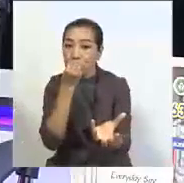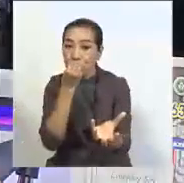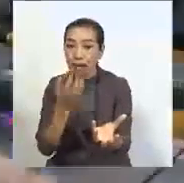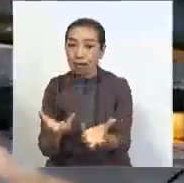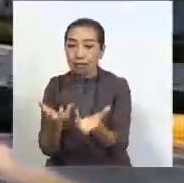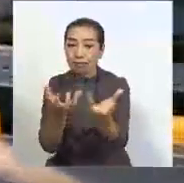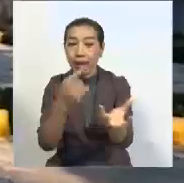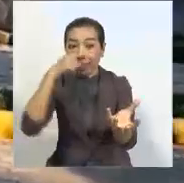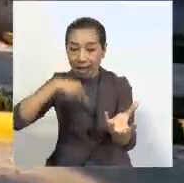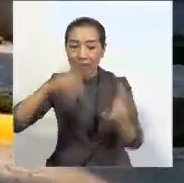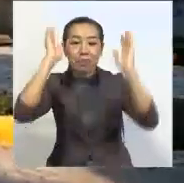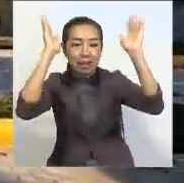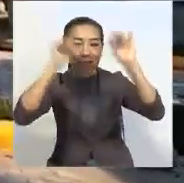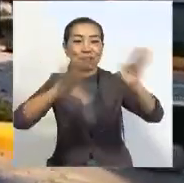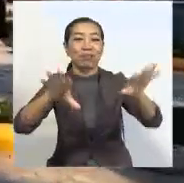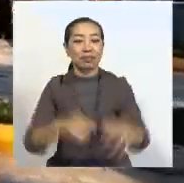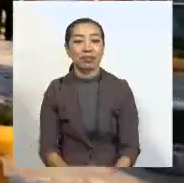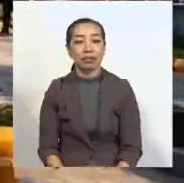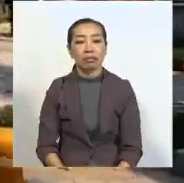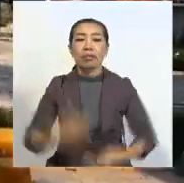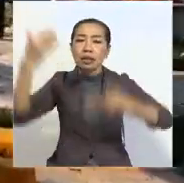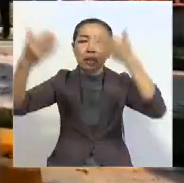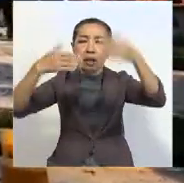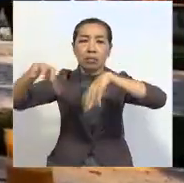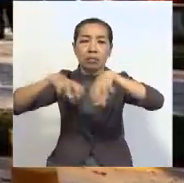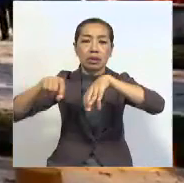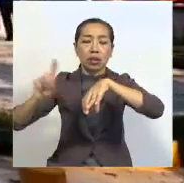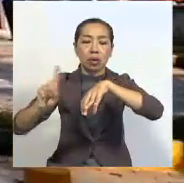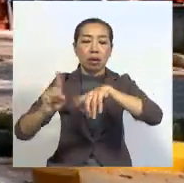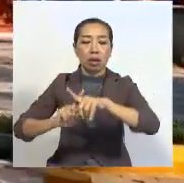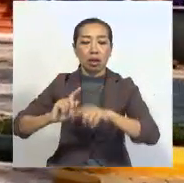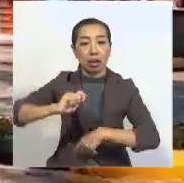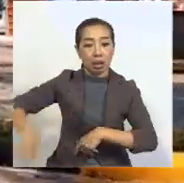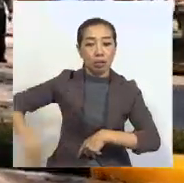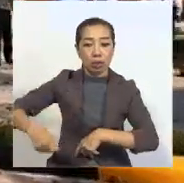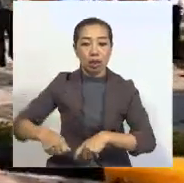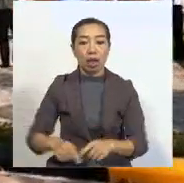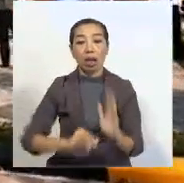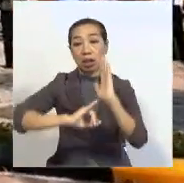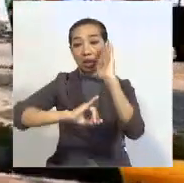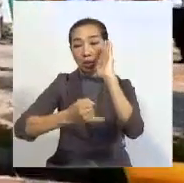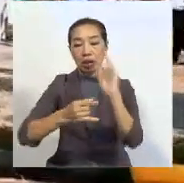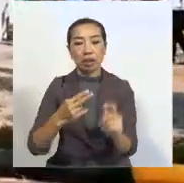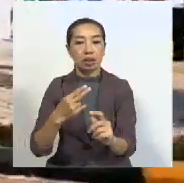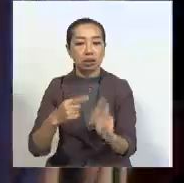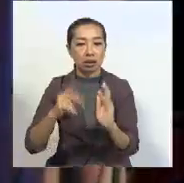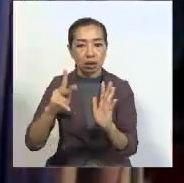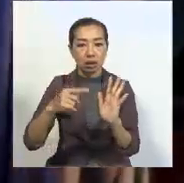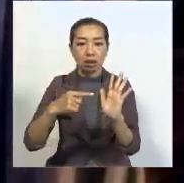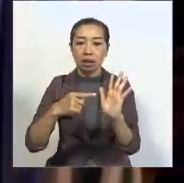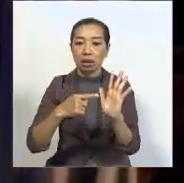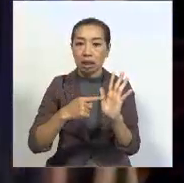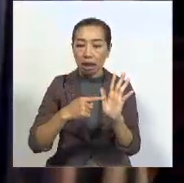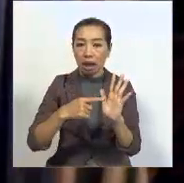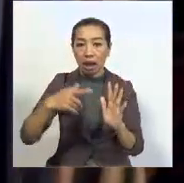โดยงานนี้จัดขึ้นเพื่อประชาสัมพันธ์อุตสาหกรรมการท่องเที่ยวและการลงทุนจังหวัดกำปอดนะคะซึ่งถือว่าเป็นเมืองท่องเที่ยวชายฝั่งทะเล